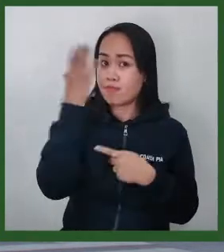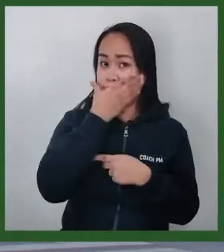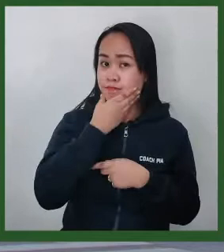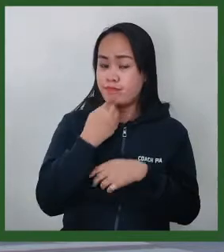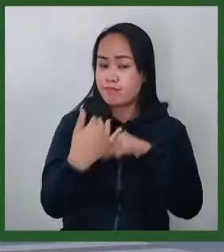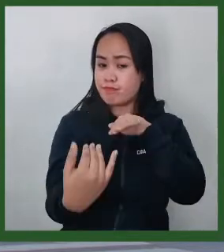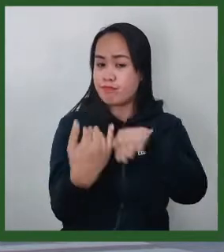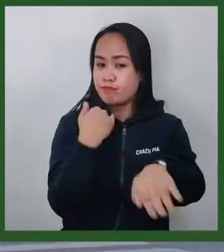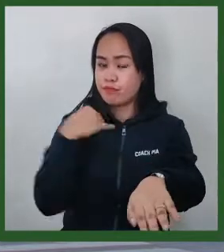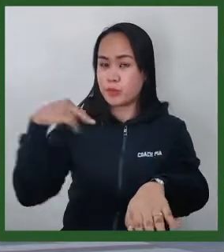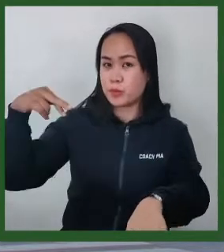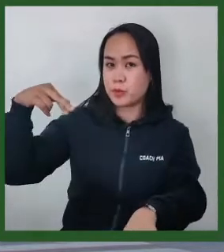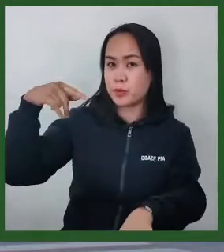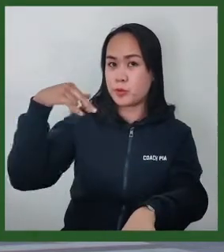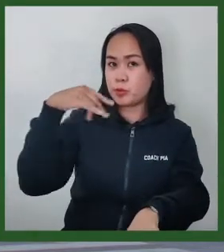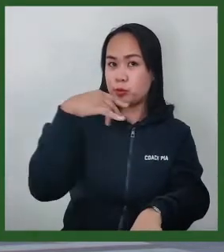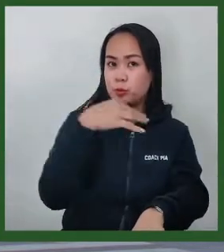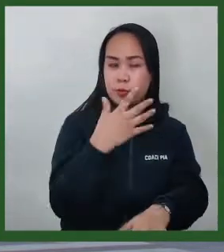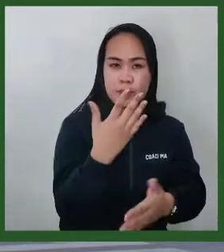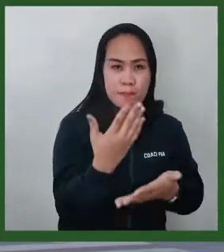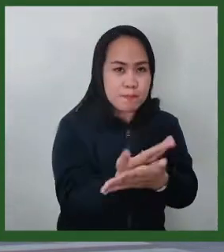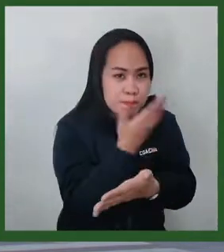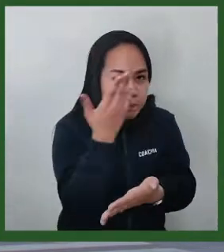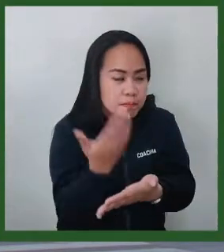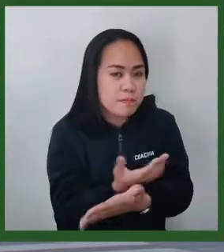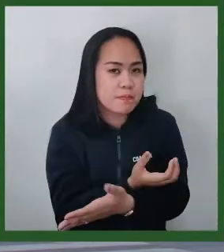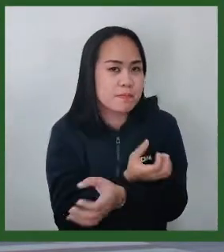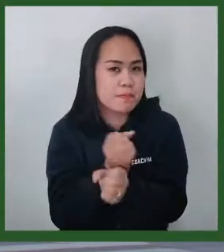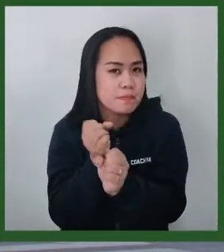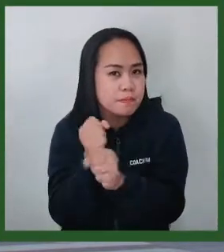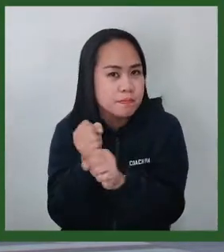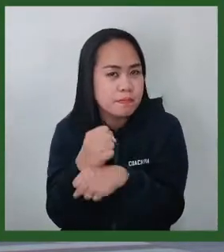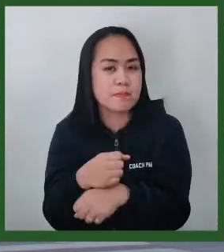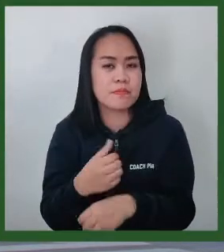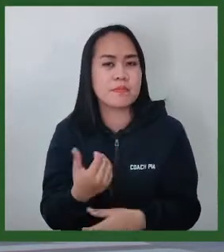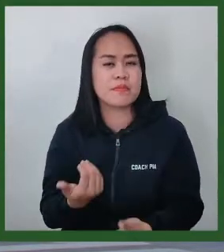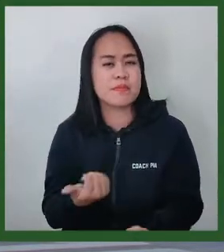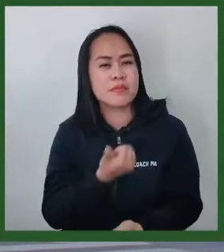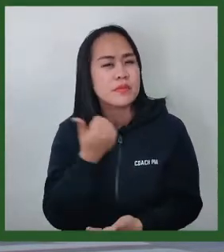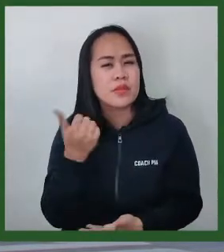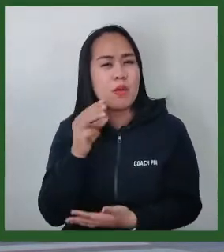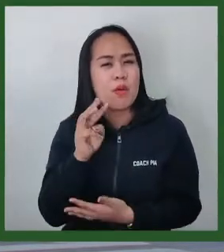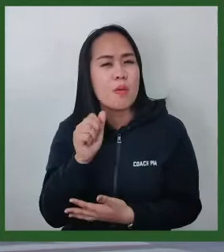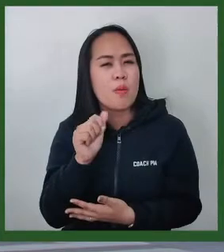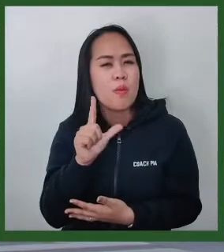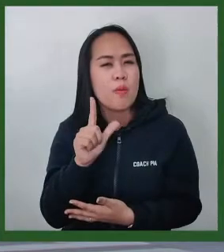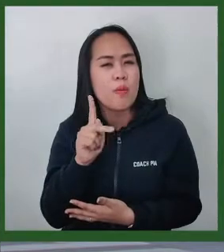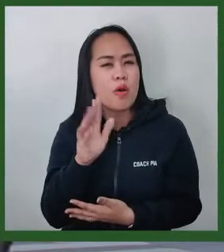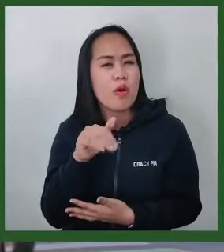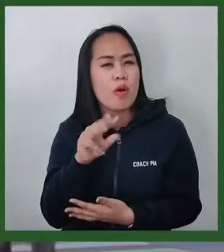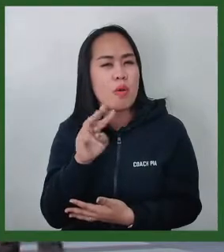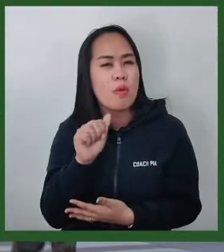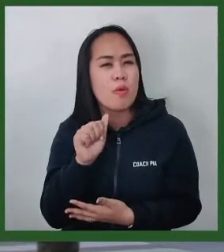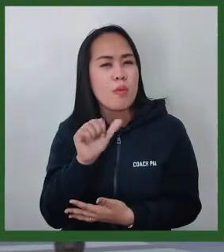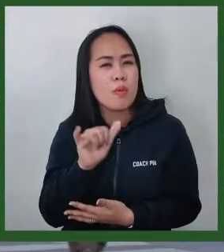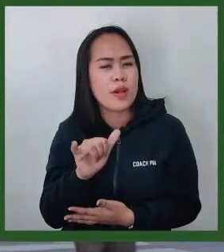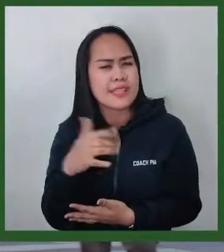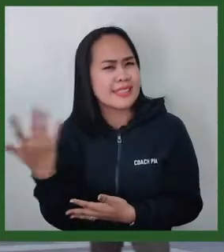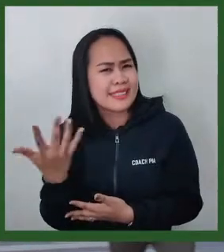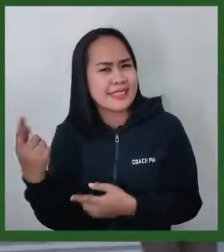muli o ating na-rejuvenate, no. At particular itong walkway natin sa Pearl Drive na dati-rati